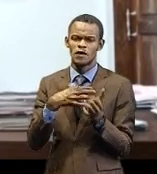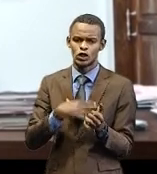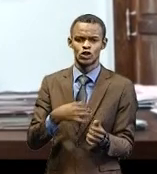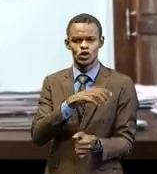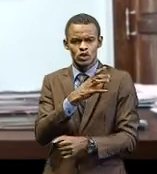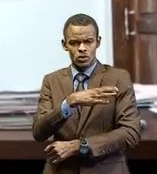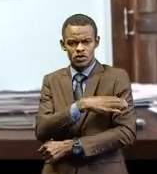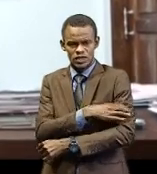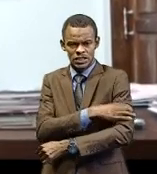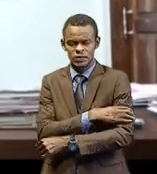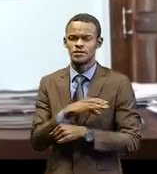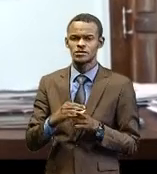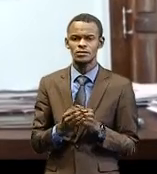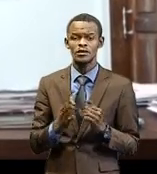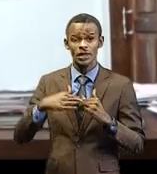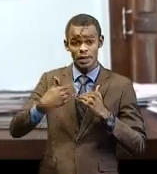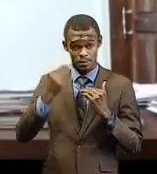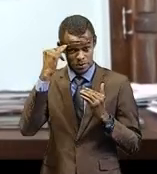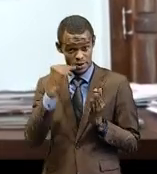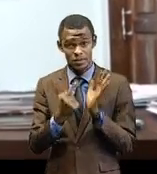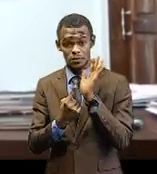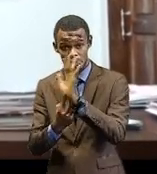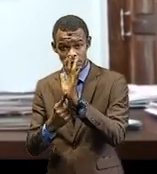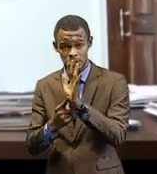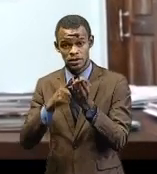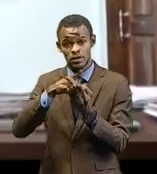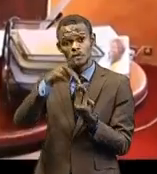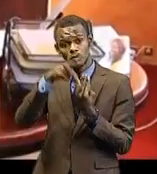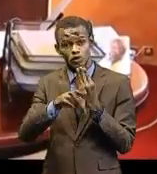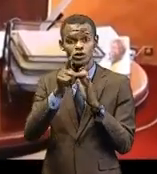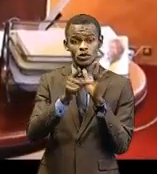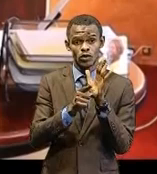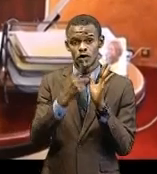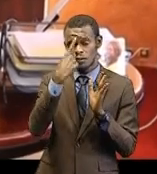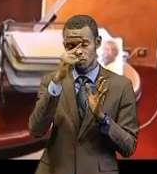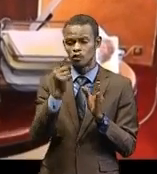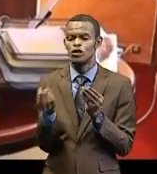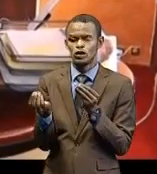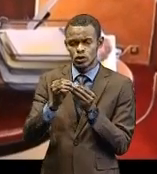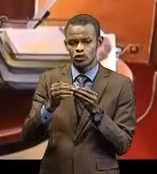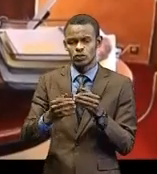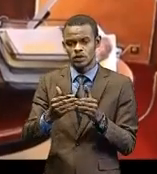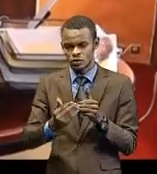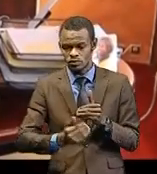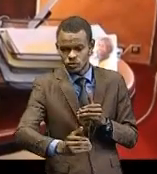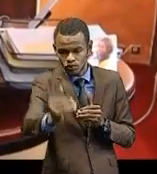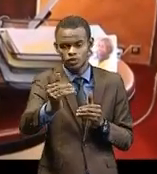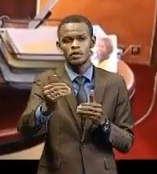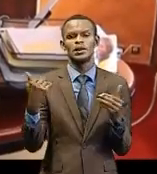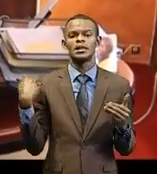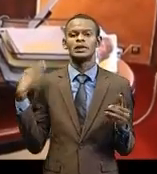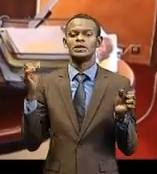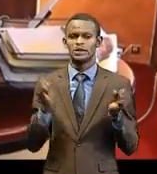loi portant autorisation de la prorogation de l'état de siège sur une partie du territoire de la République démocratique du